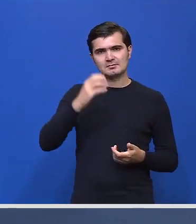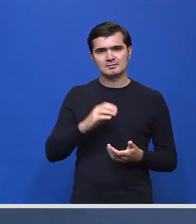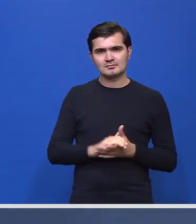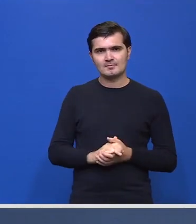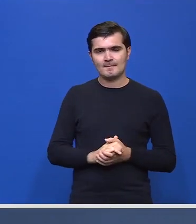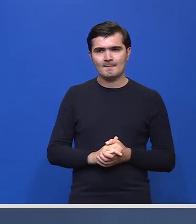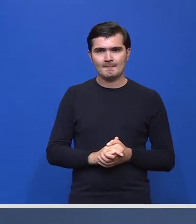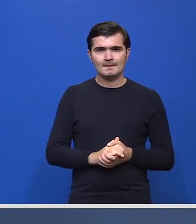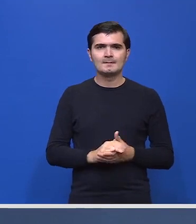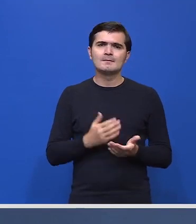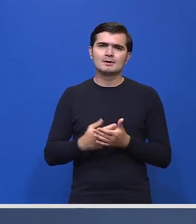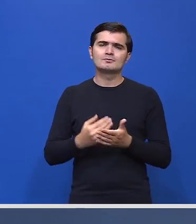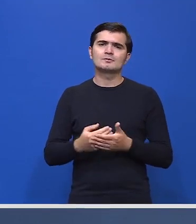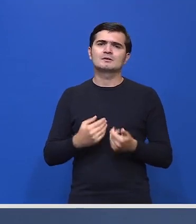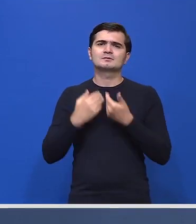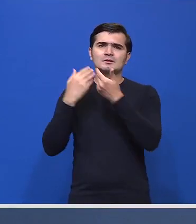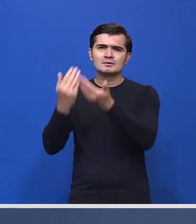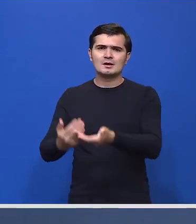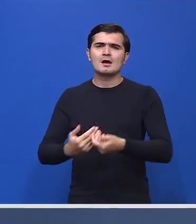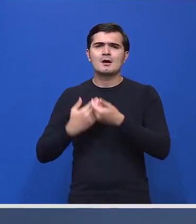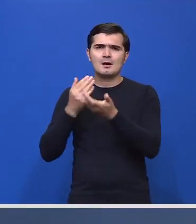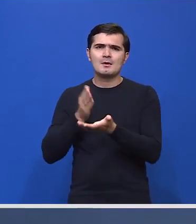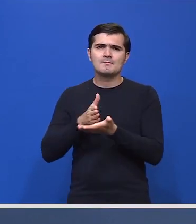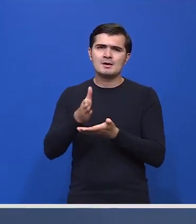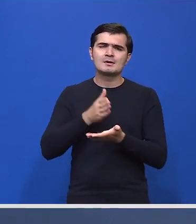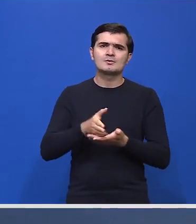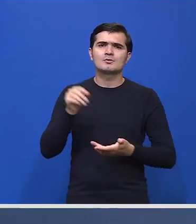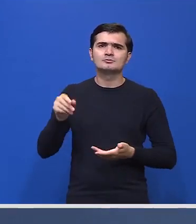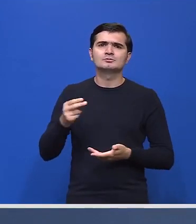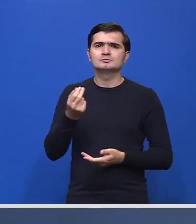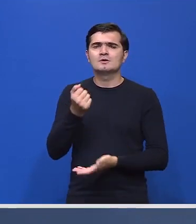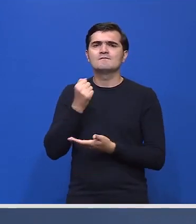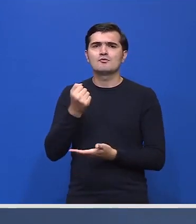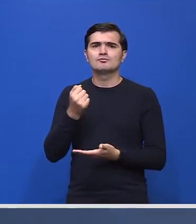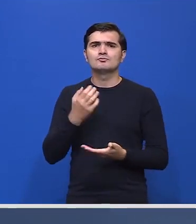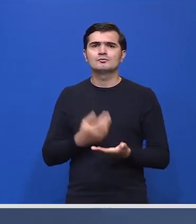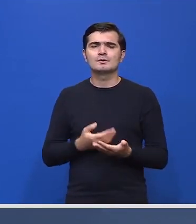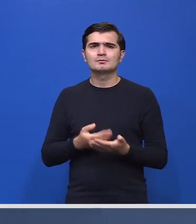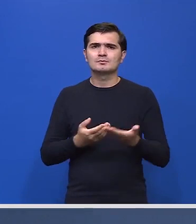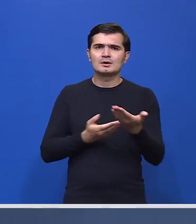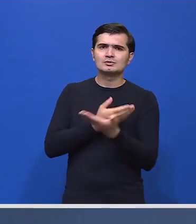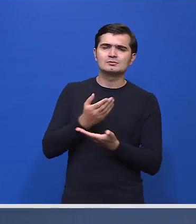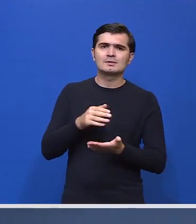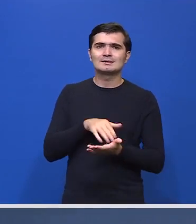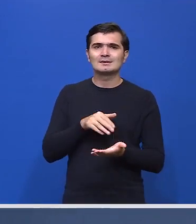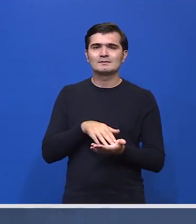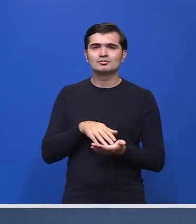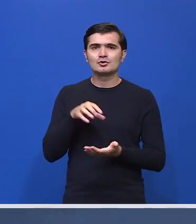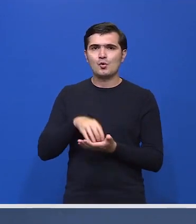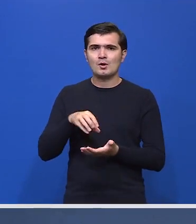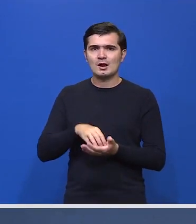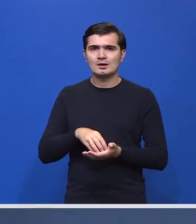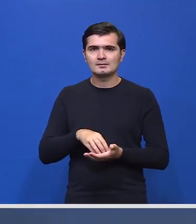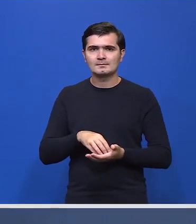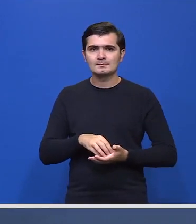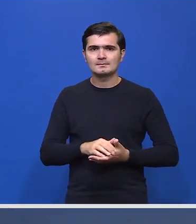să fie alocate frecvent aceste fonduri pentru gestionarea serviciilor publice locale.